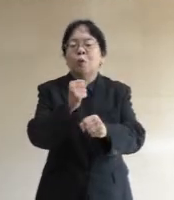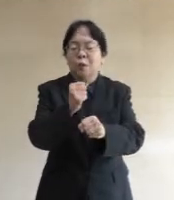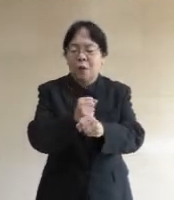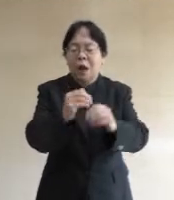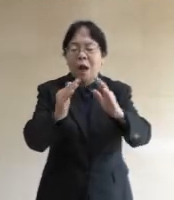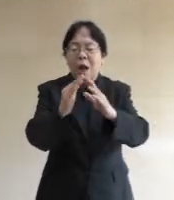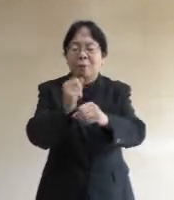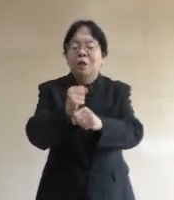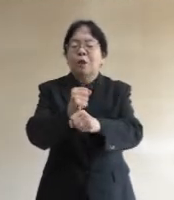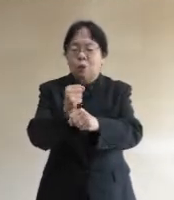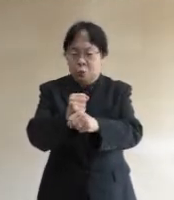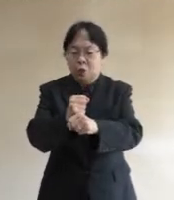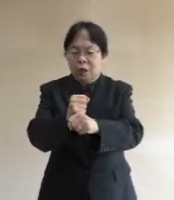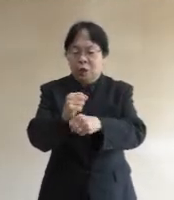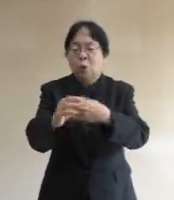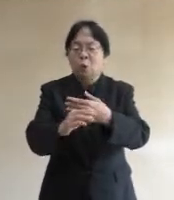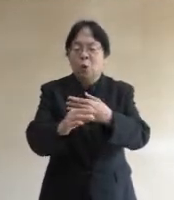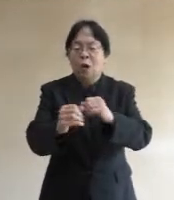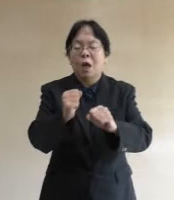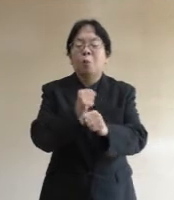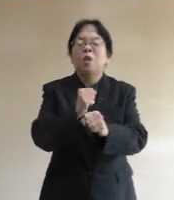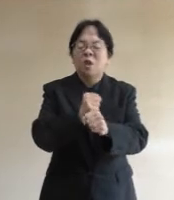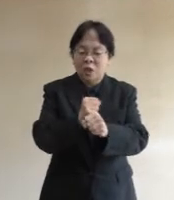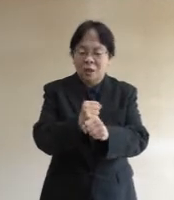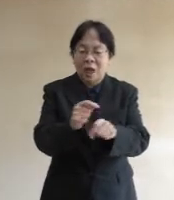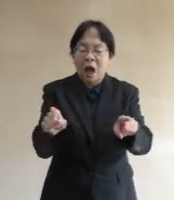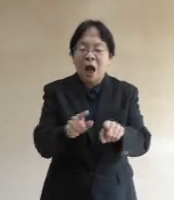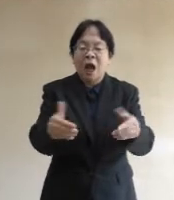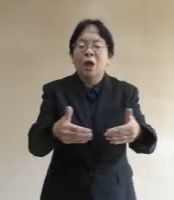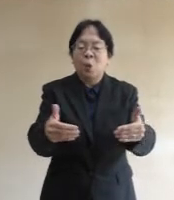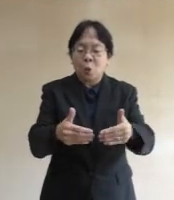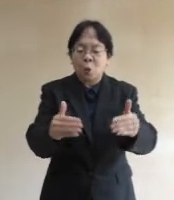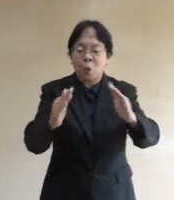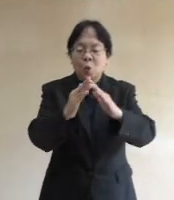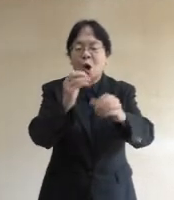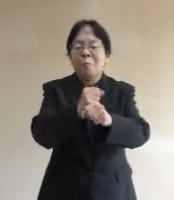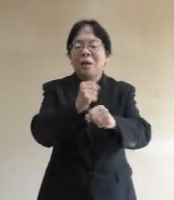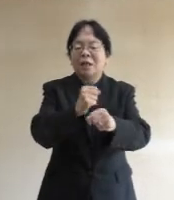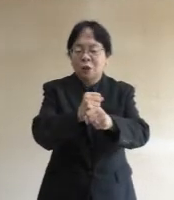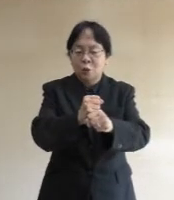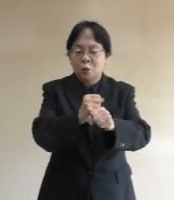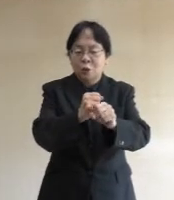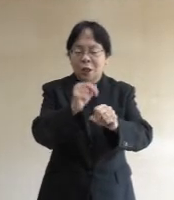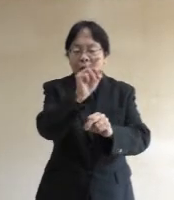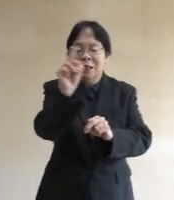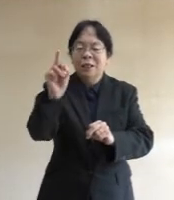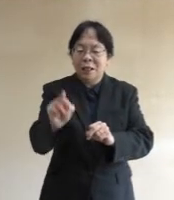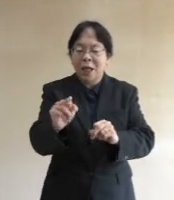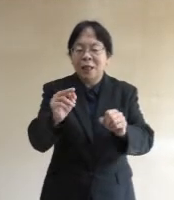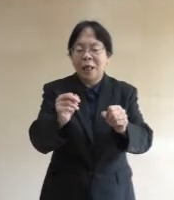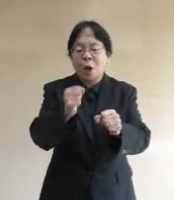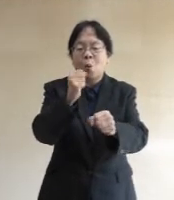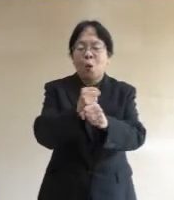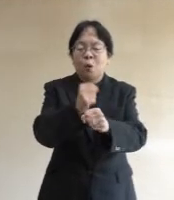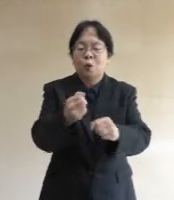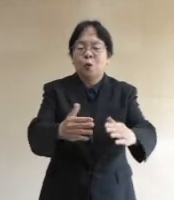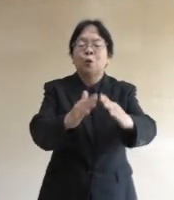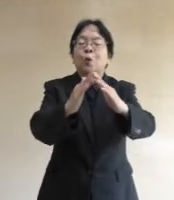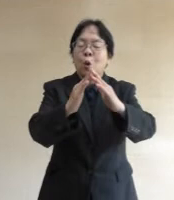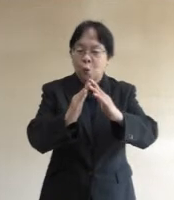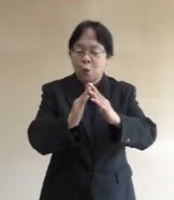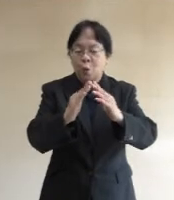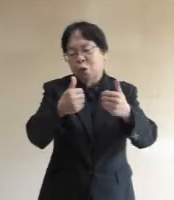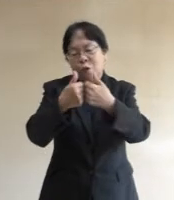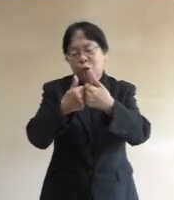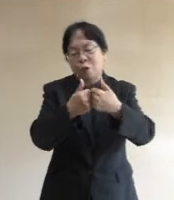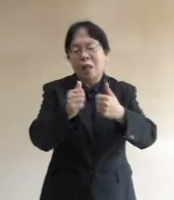の作ったりしてやってる当時、柿川市に、まあ、共同まちづくりセンターを作ろうという形で、ま